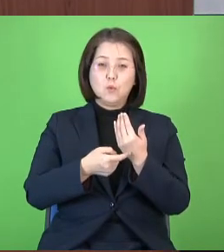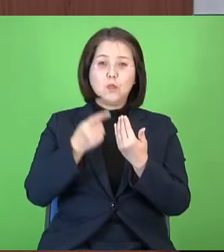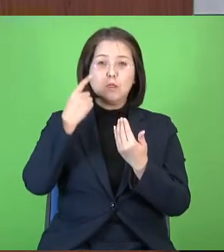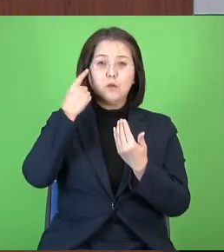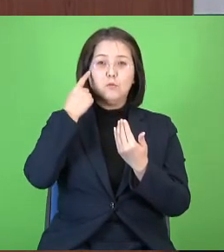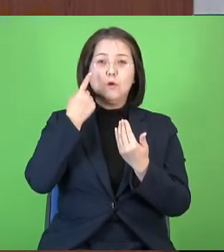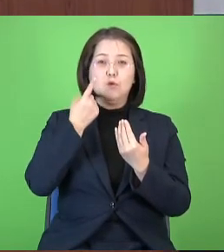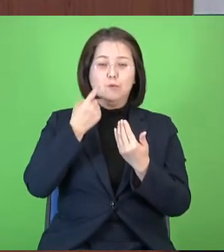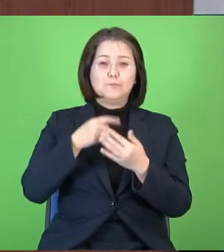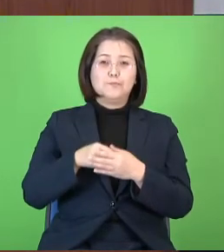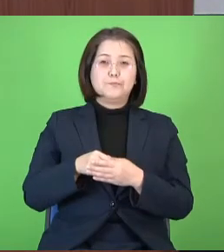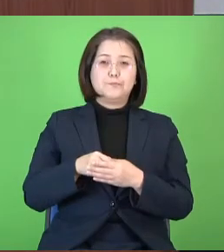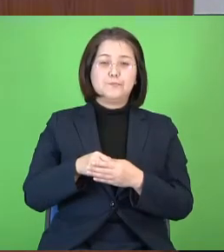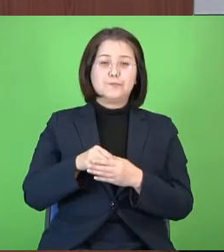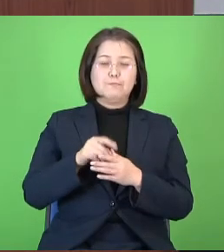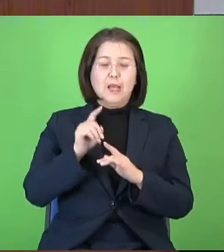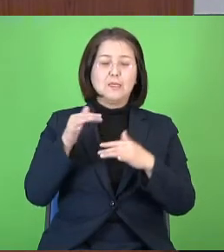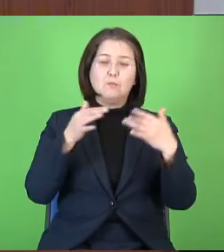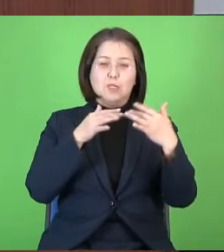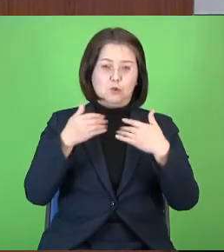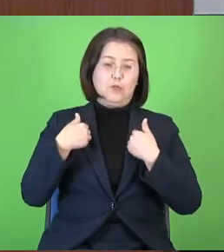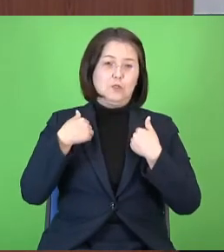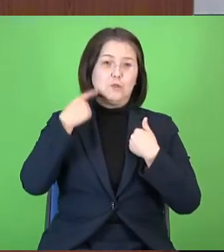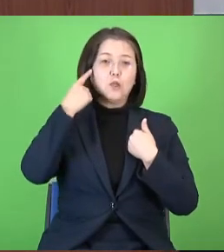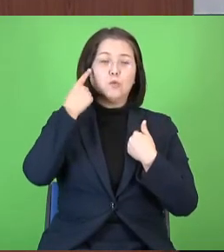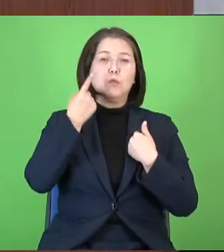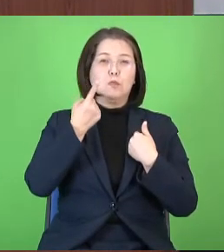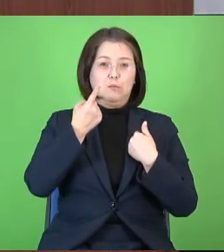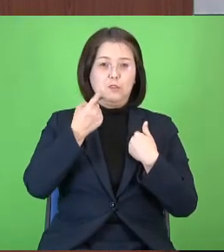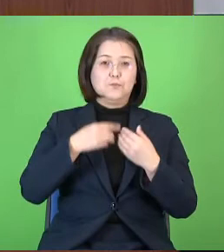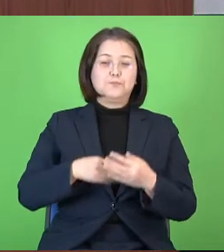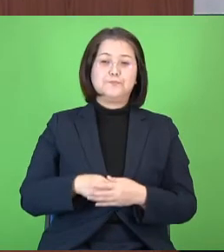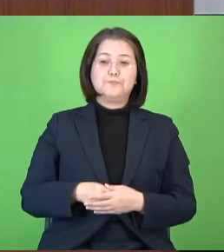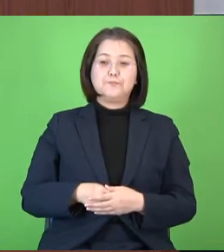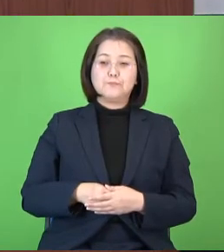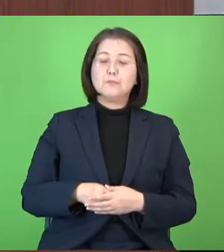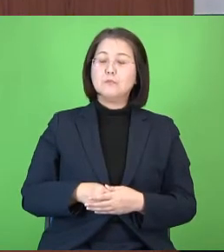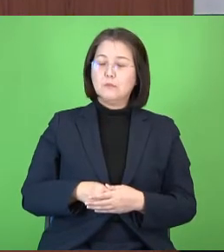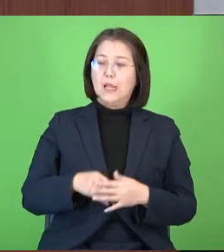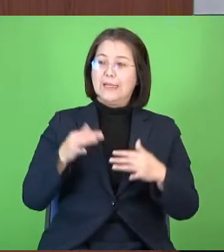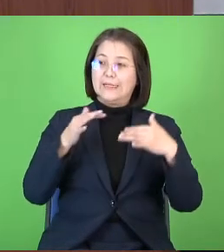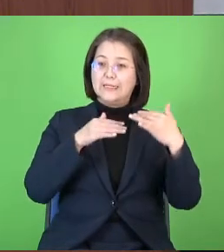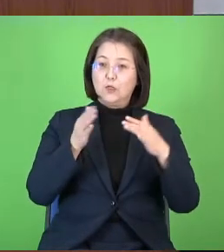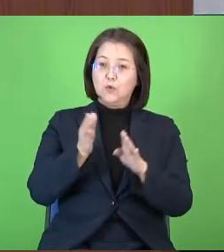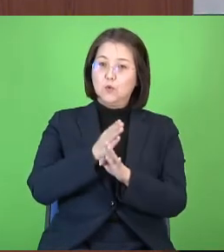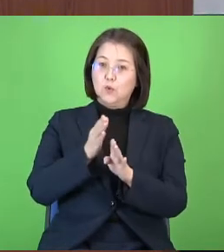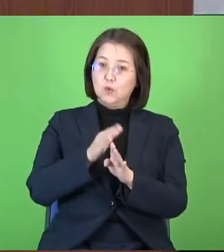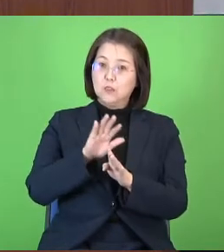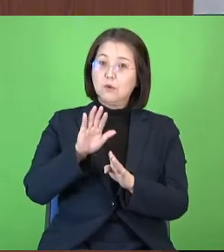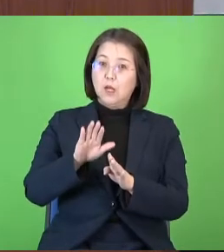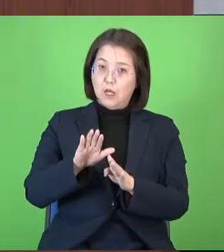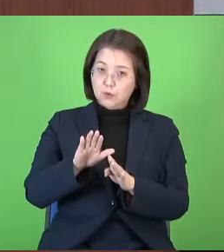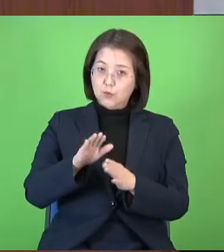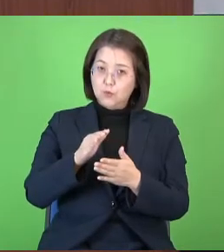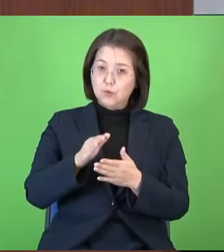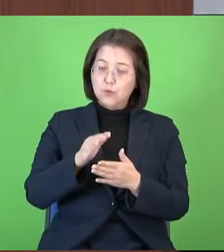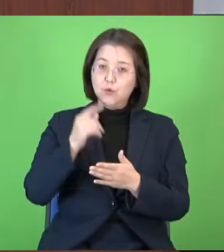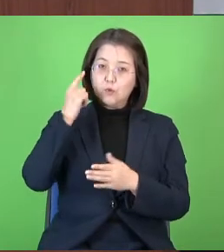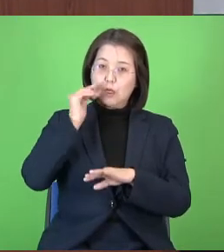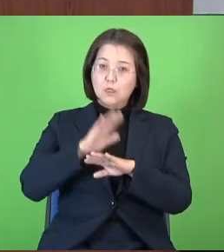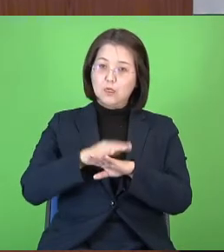ないのでそしてそこはあのこの場合は救助活動の効率性迅速性に資するかどうかこれがやっぱり